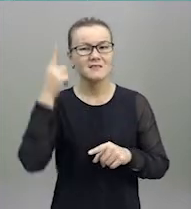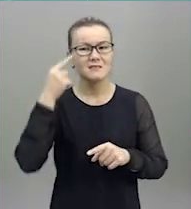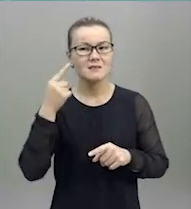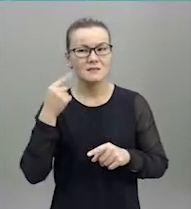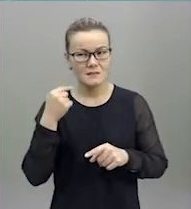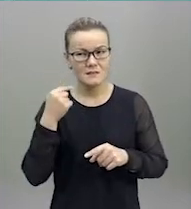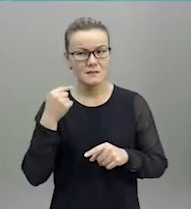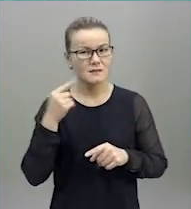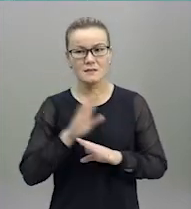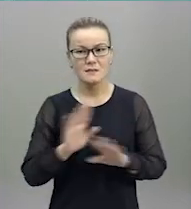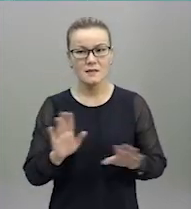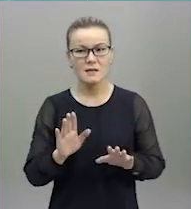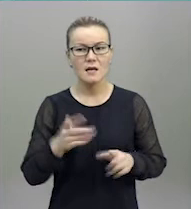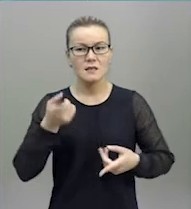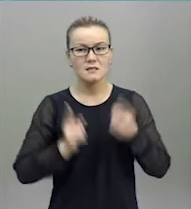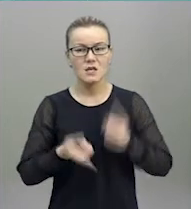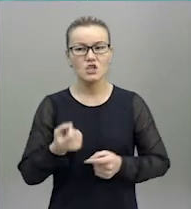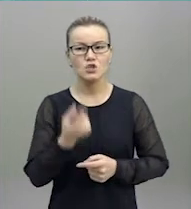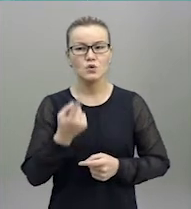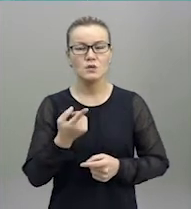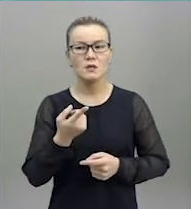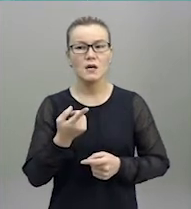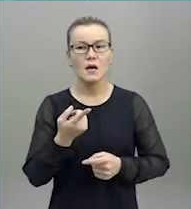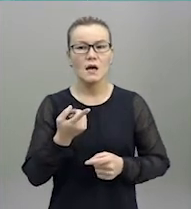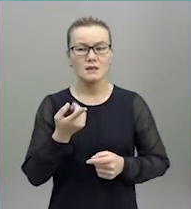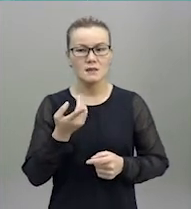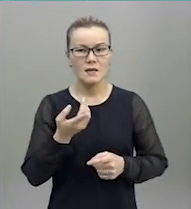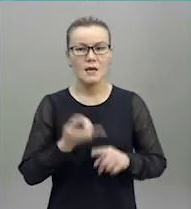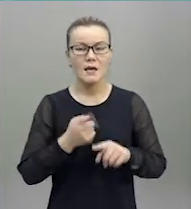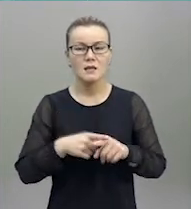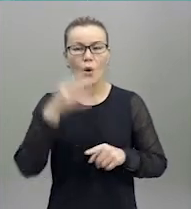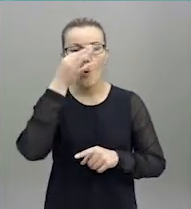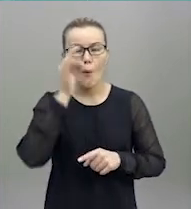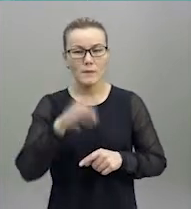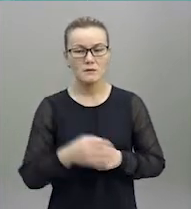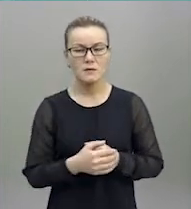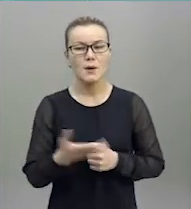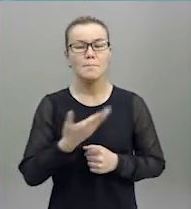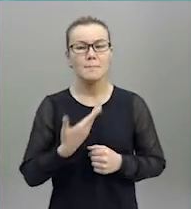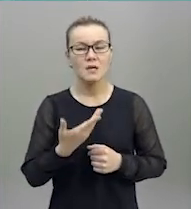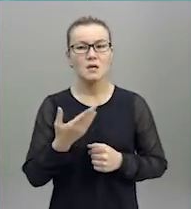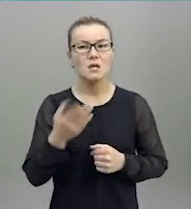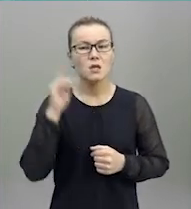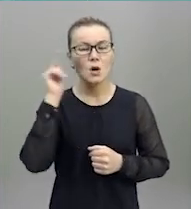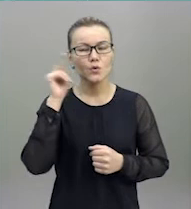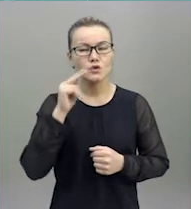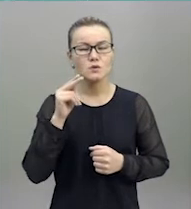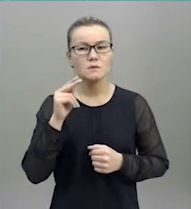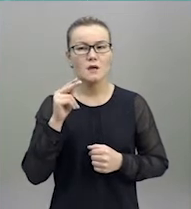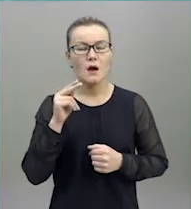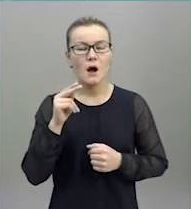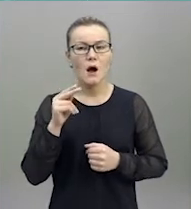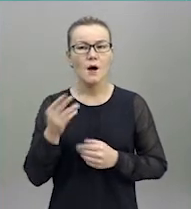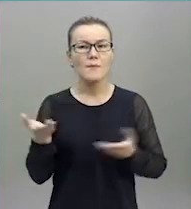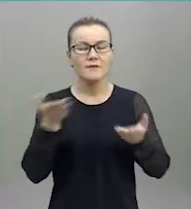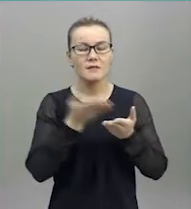это опыт и сейчас мы с вами опытным путем научимся приводить многочлены к стандартному